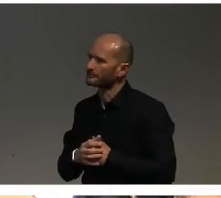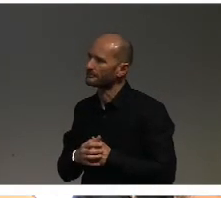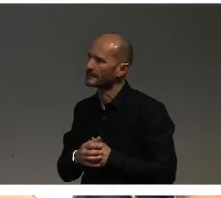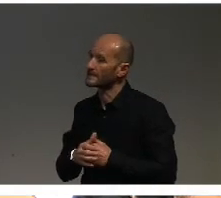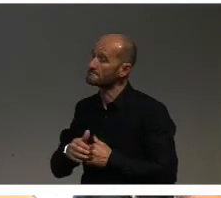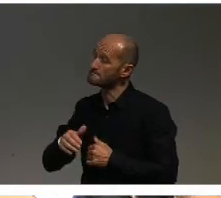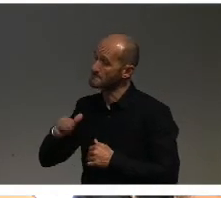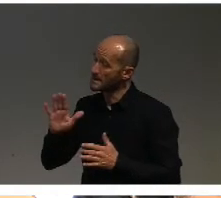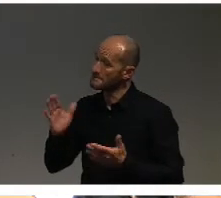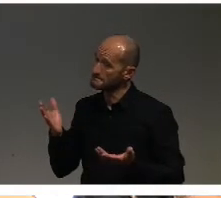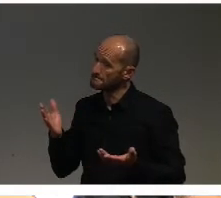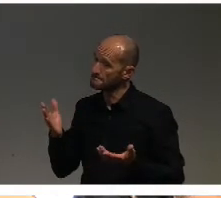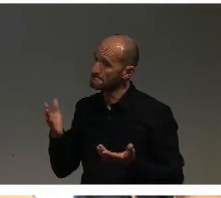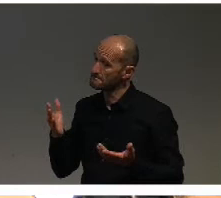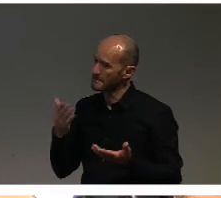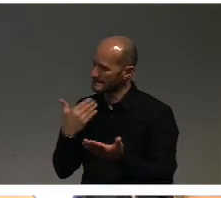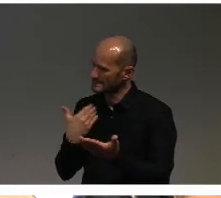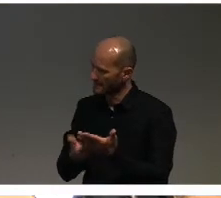des